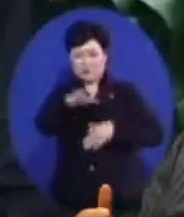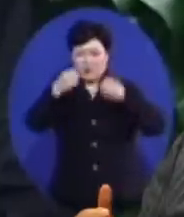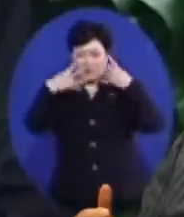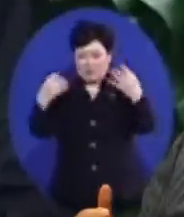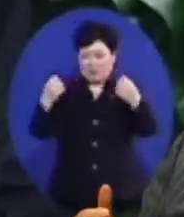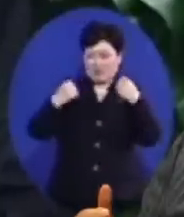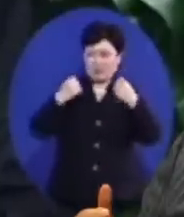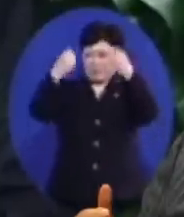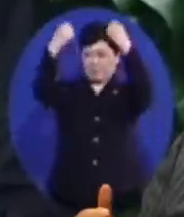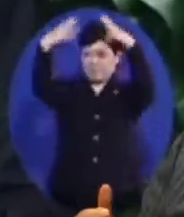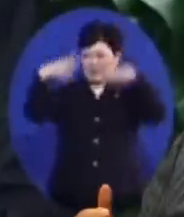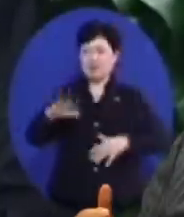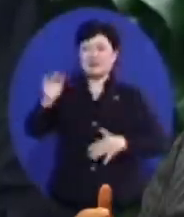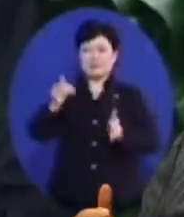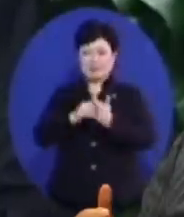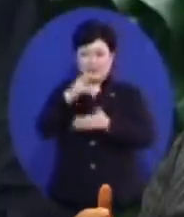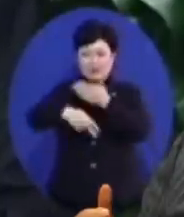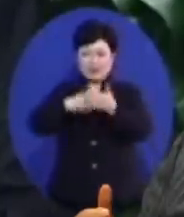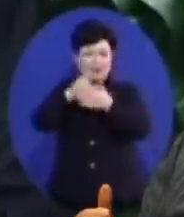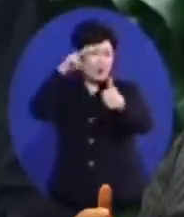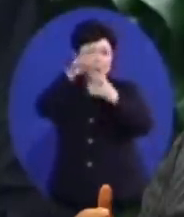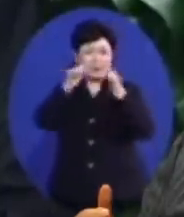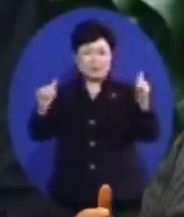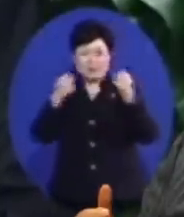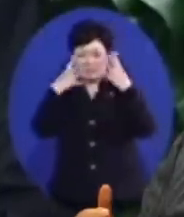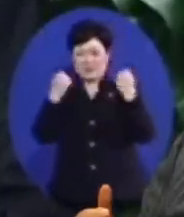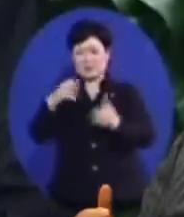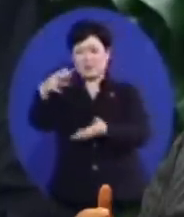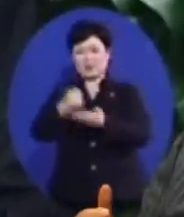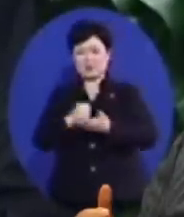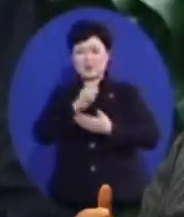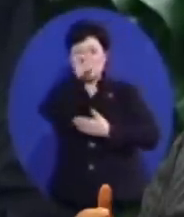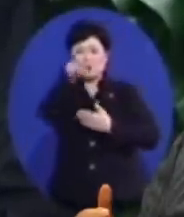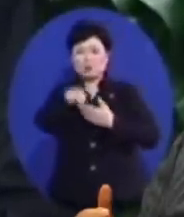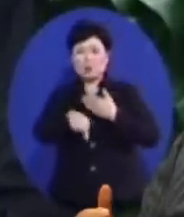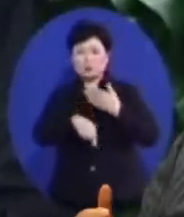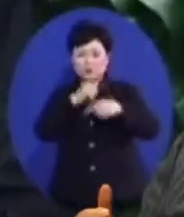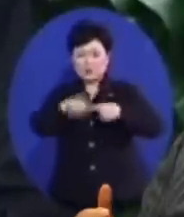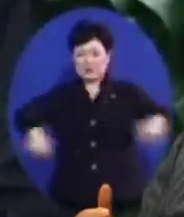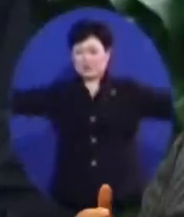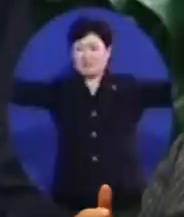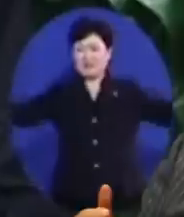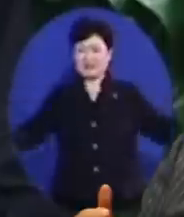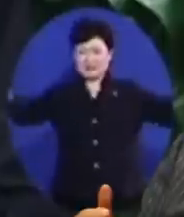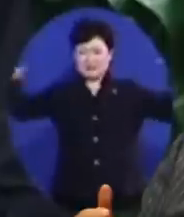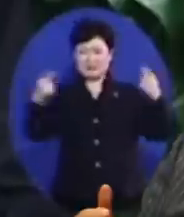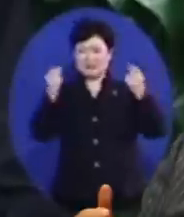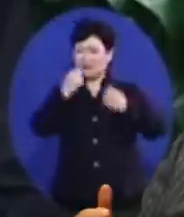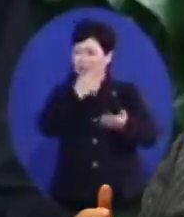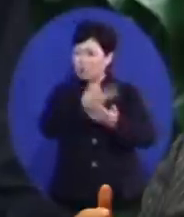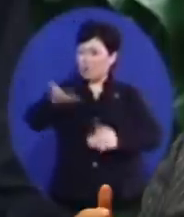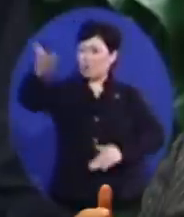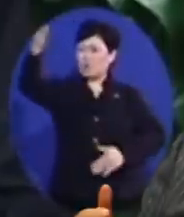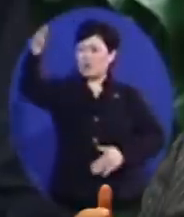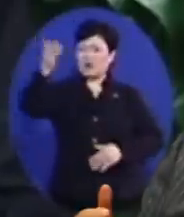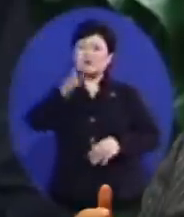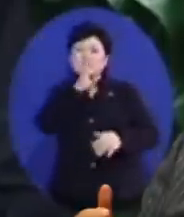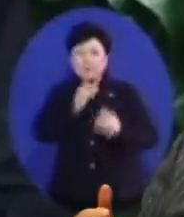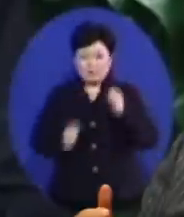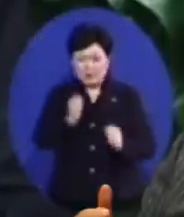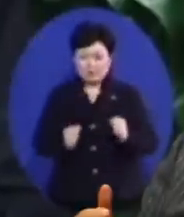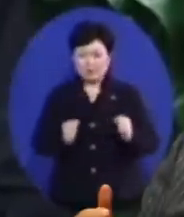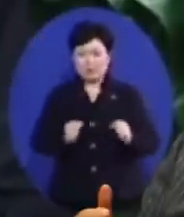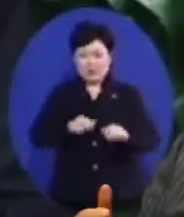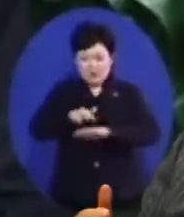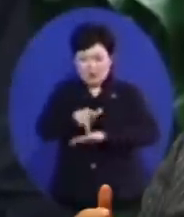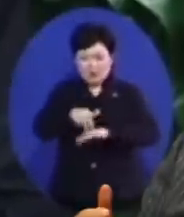와요. 야훼를 앙망하는 자는 새 힘을 얻으니 독수리의 날개 치며 올라감과 들었지요. 다른 박질에도 피곤치 않고 걸어가도